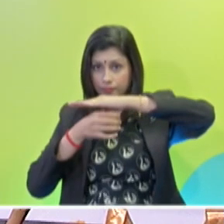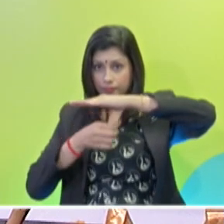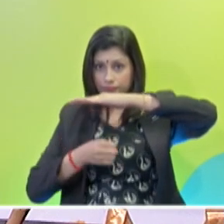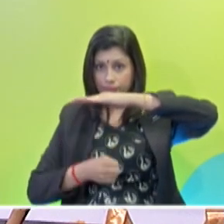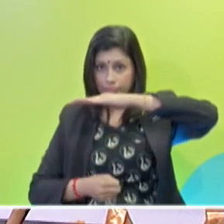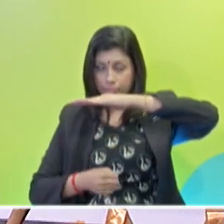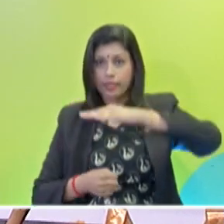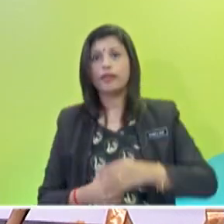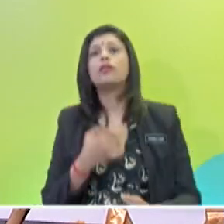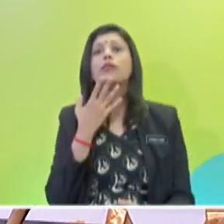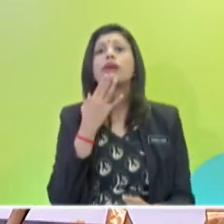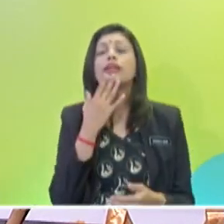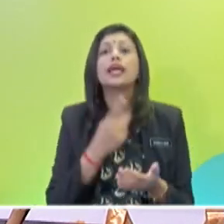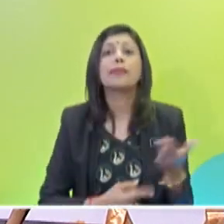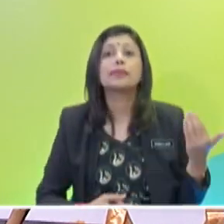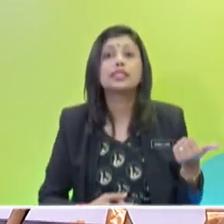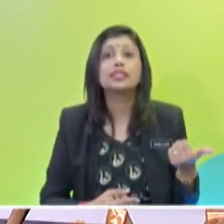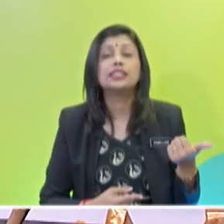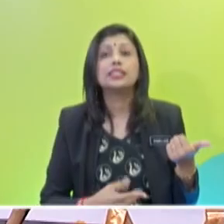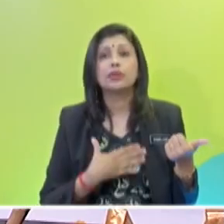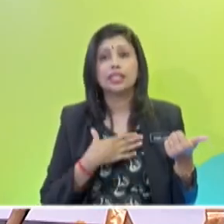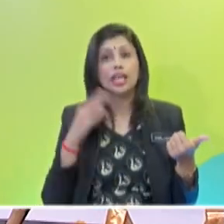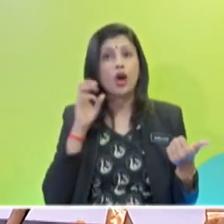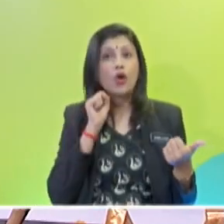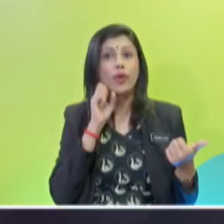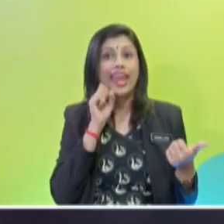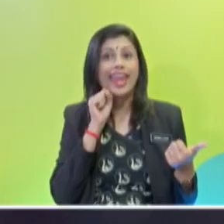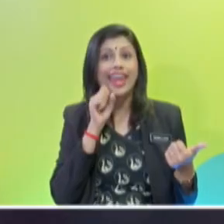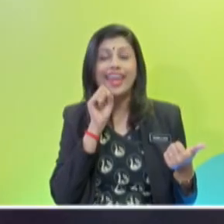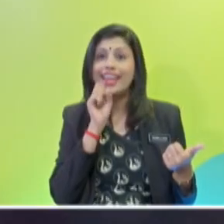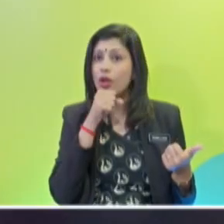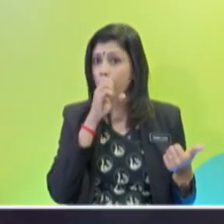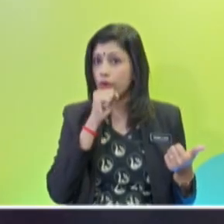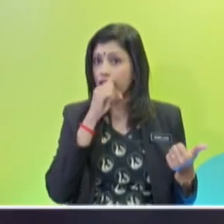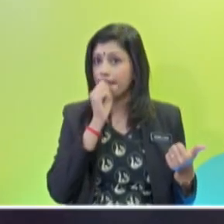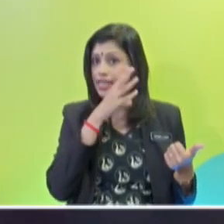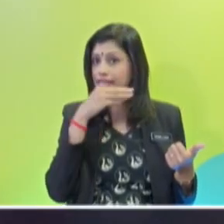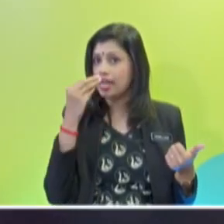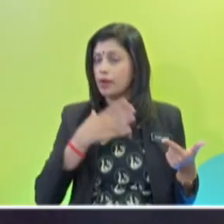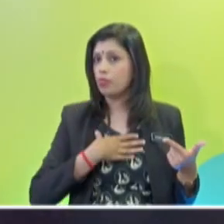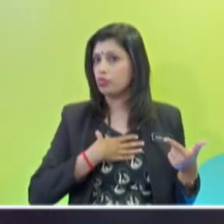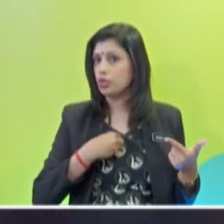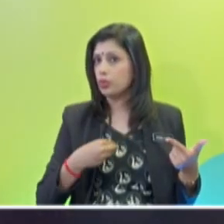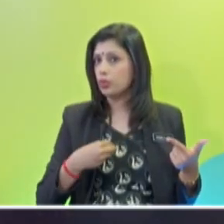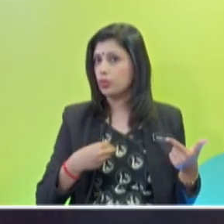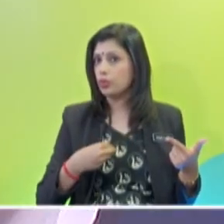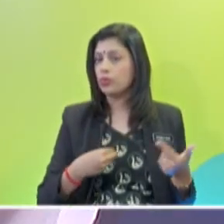jingga. Lepas tu ada juga lobak putih, cikgu. Betul, dan ianya baik untuk mata. Lobak putih buat sup,